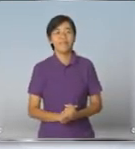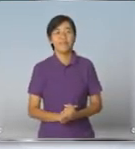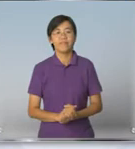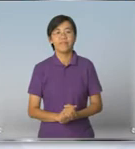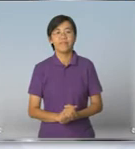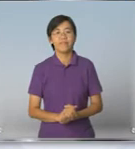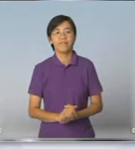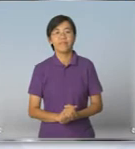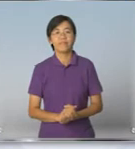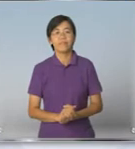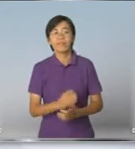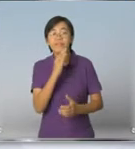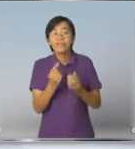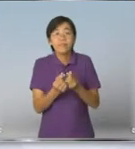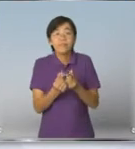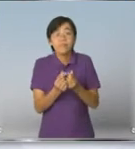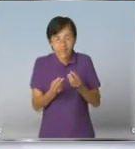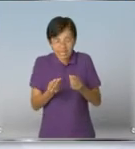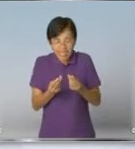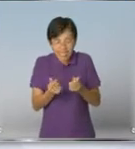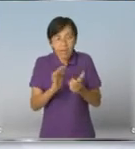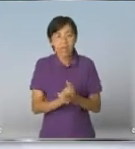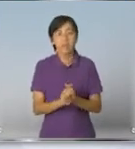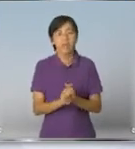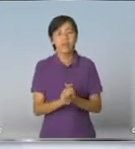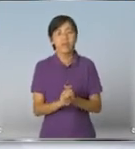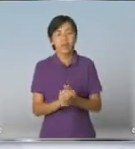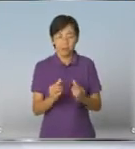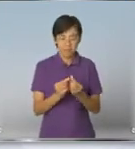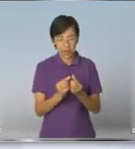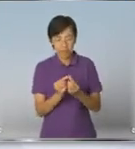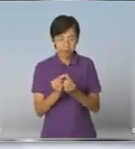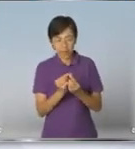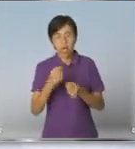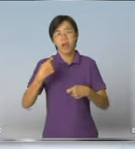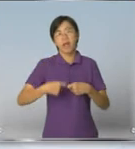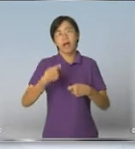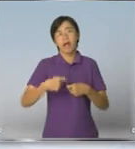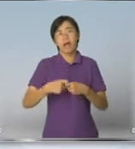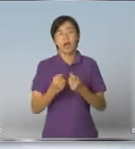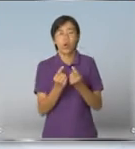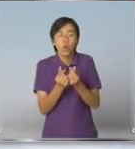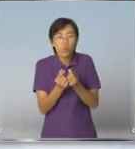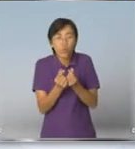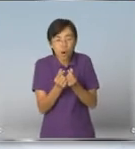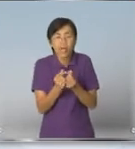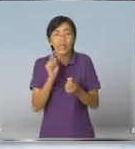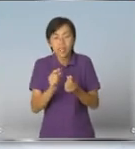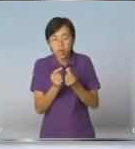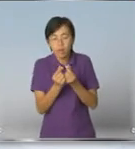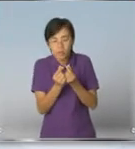ทีนี้ถ้าถั่วถ้าเราไม่บดนะคะถ้ามีเม็ดขนาดใหญ่ด้วยมันจะปั้นค่อนข้างยาก